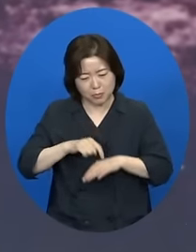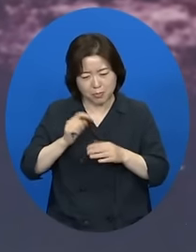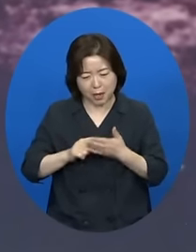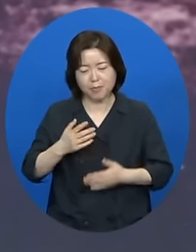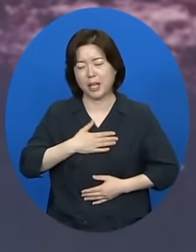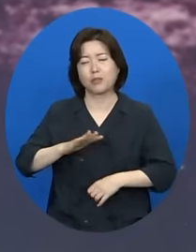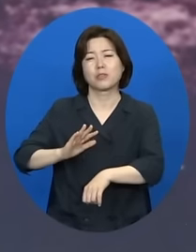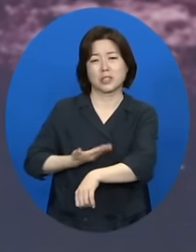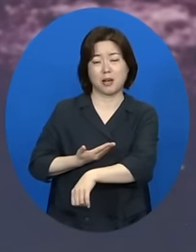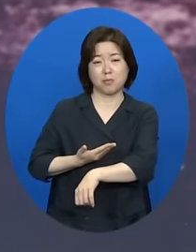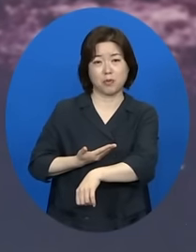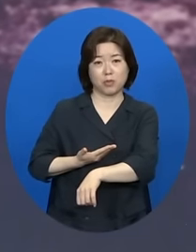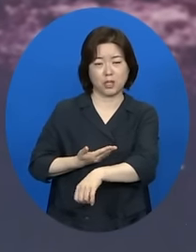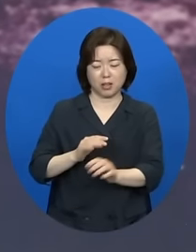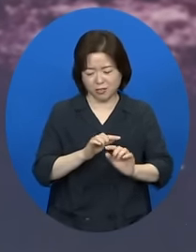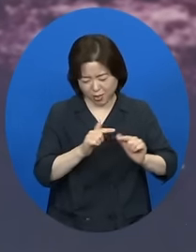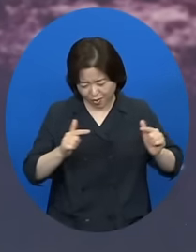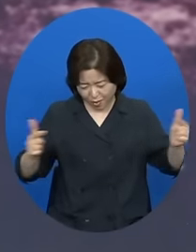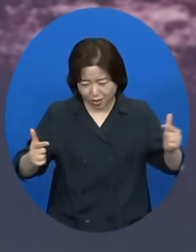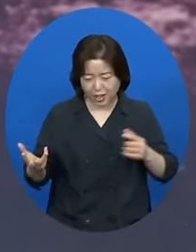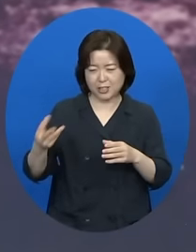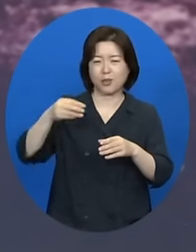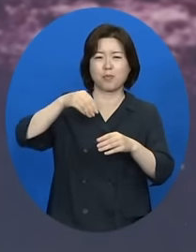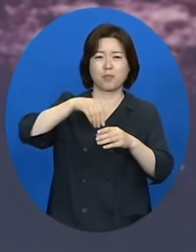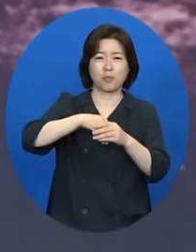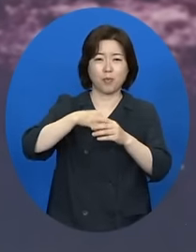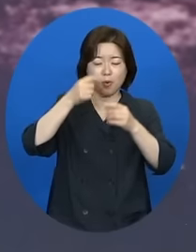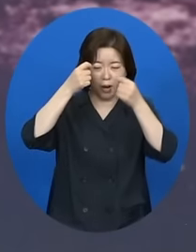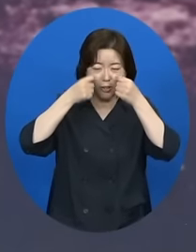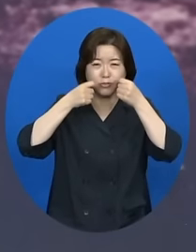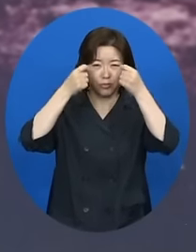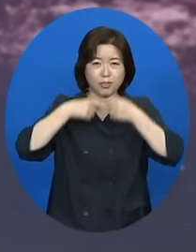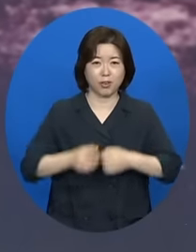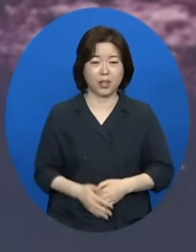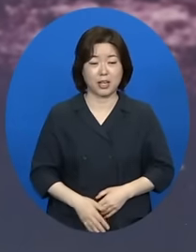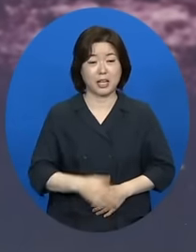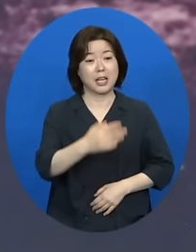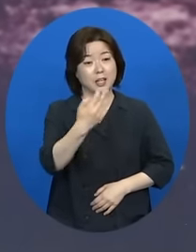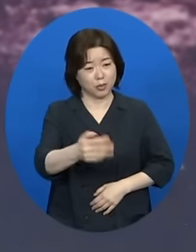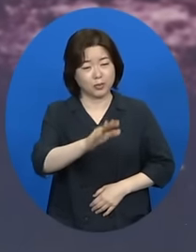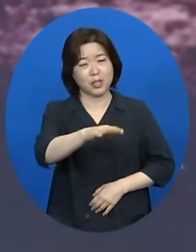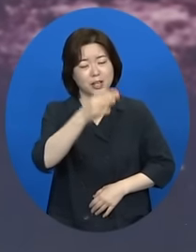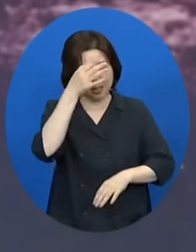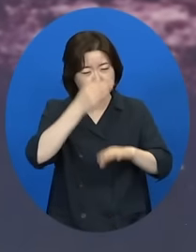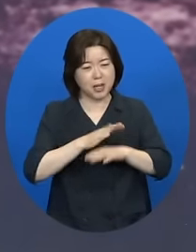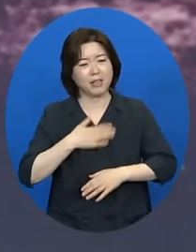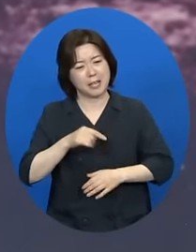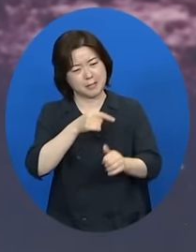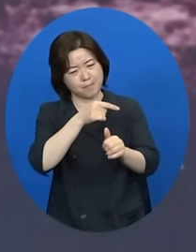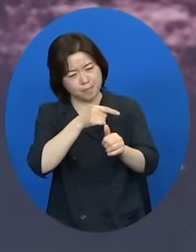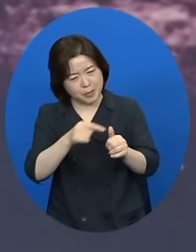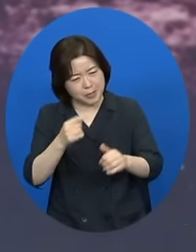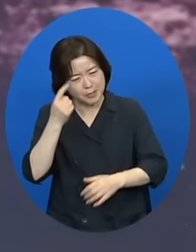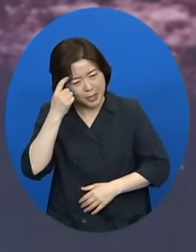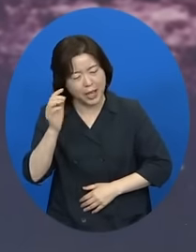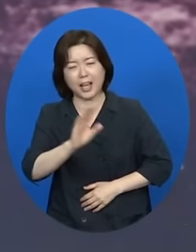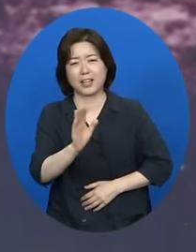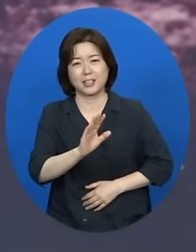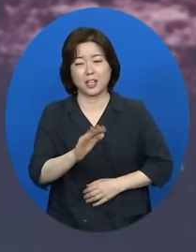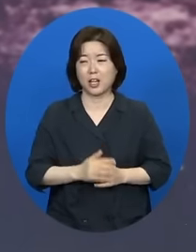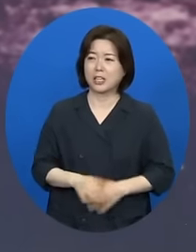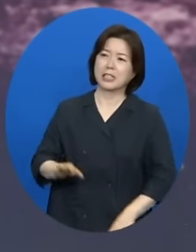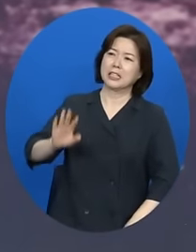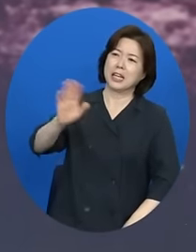그런 마음들이 여기 있지 않았겠습니까? 그러니까 형이 동생아 미안하다, 내가 너를 죽이고자 한 것이 아니었는데. 그러니까 막 동생이,